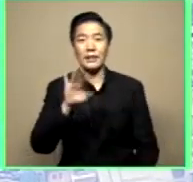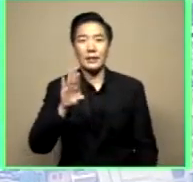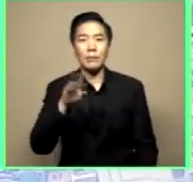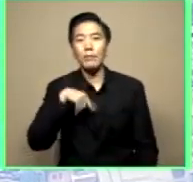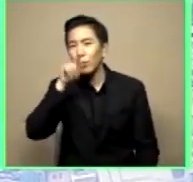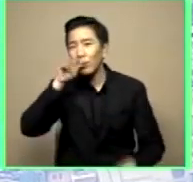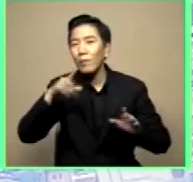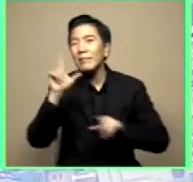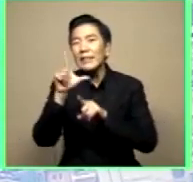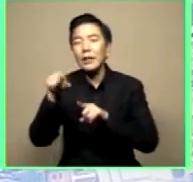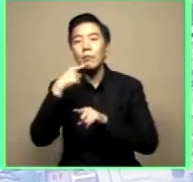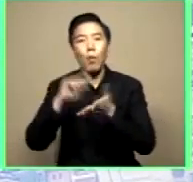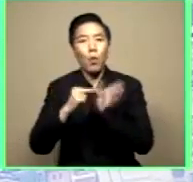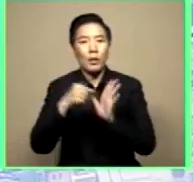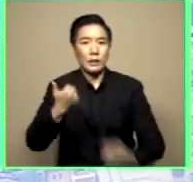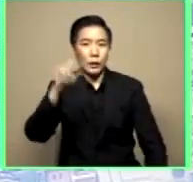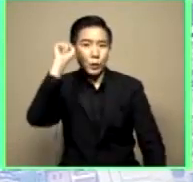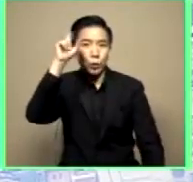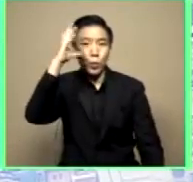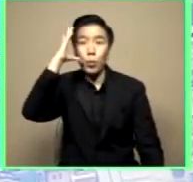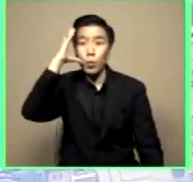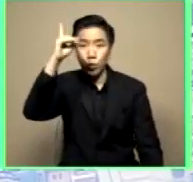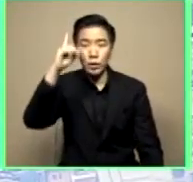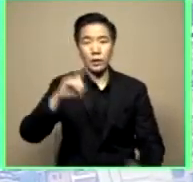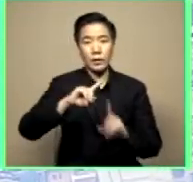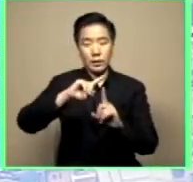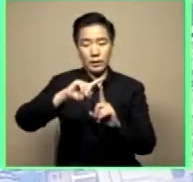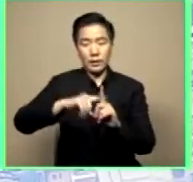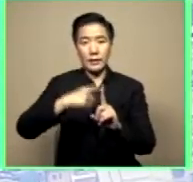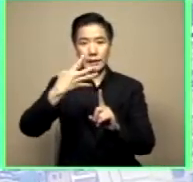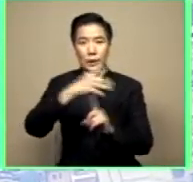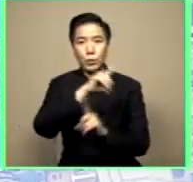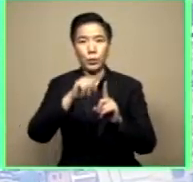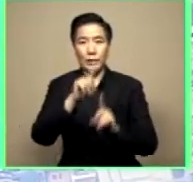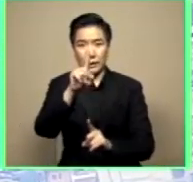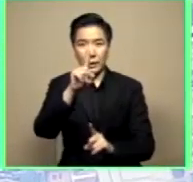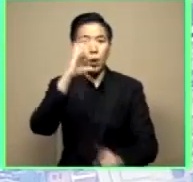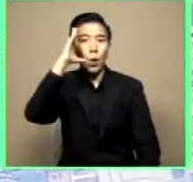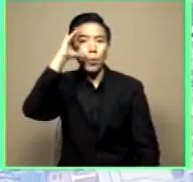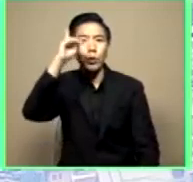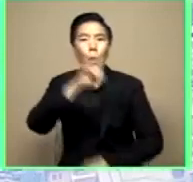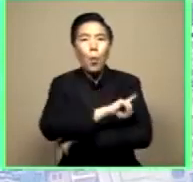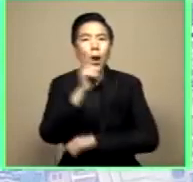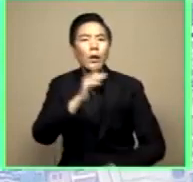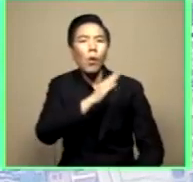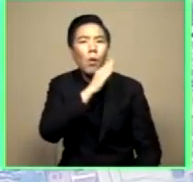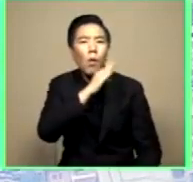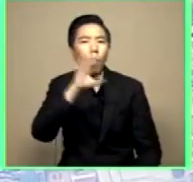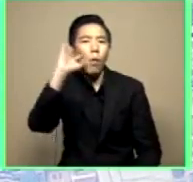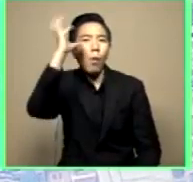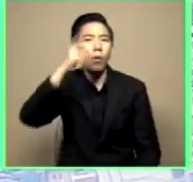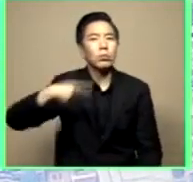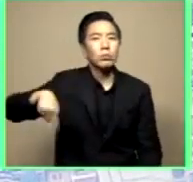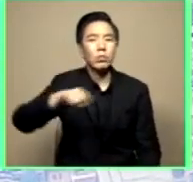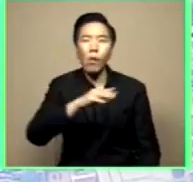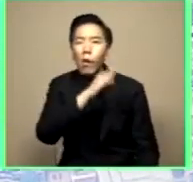การณ์ฉุกเฉินนะอย่าพรุ่งนี้วันที่1เมษายนคือเป็น April Fool's Day ซึ่งเป็น